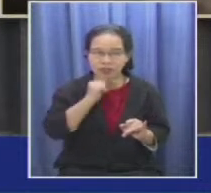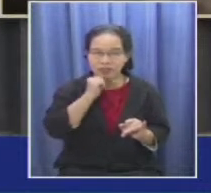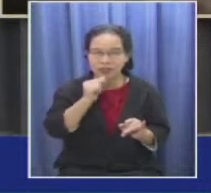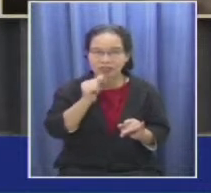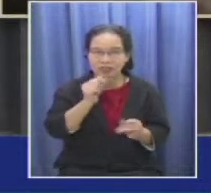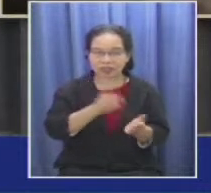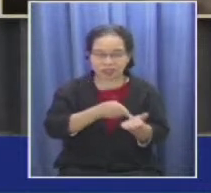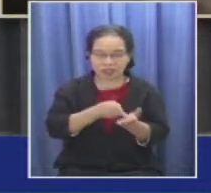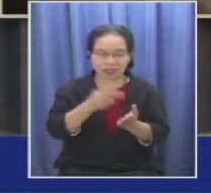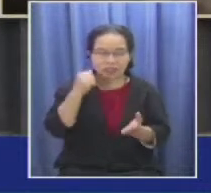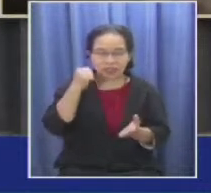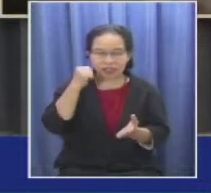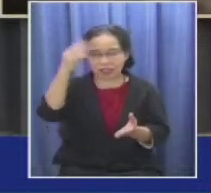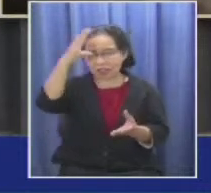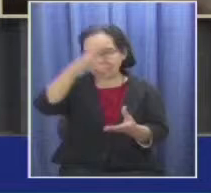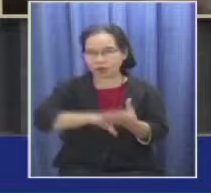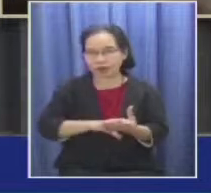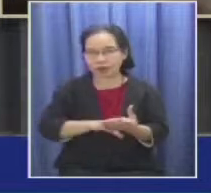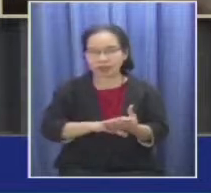se ne yere ni ho a